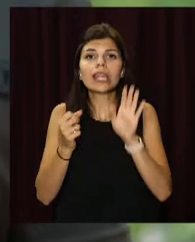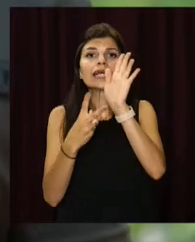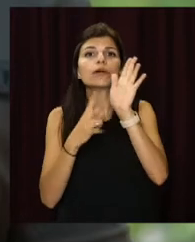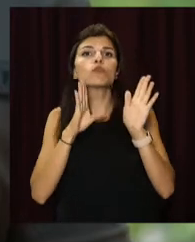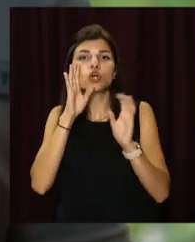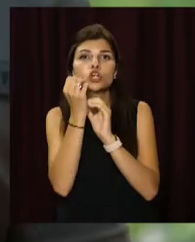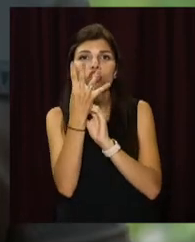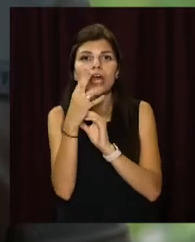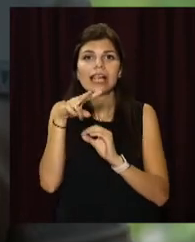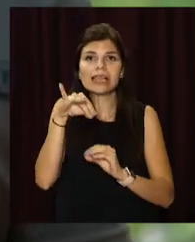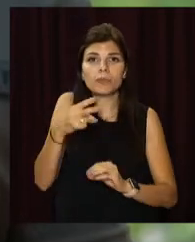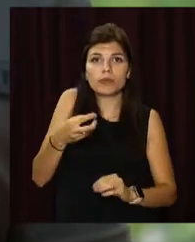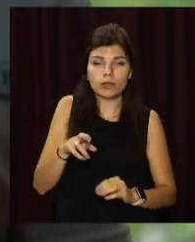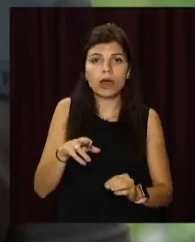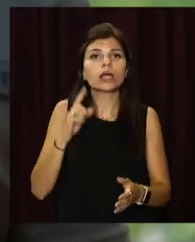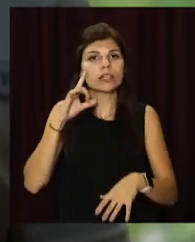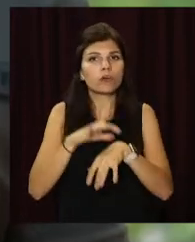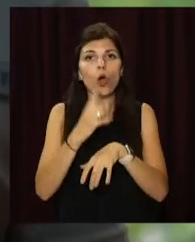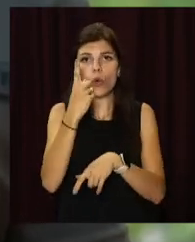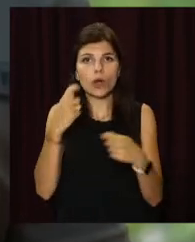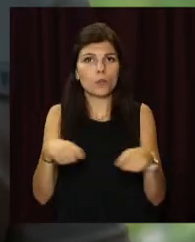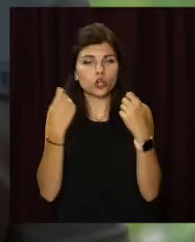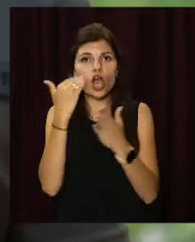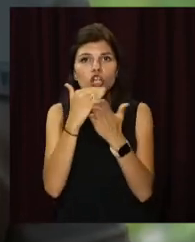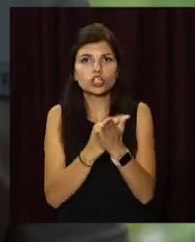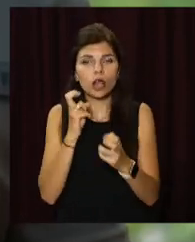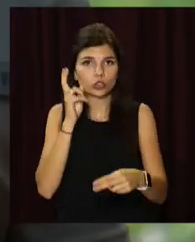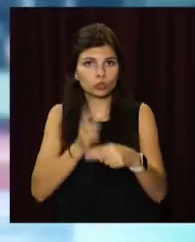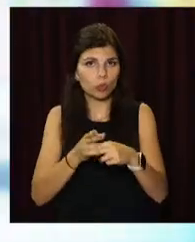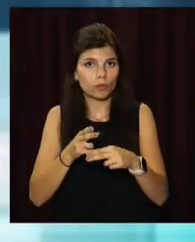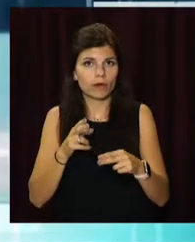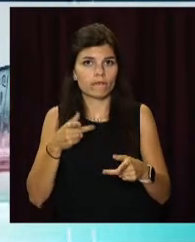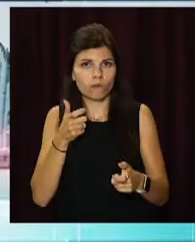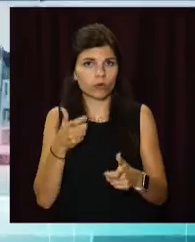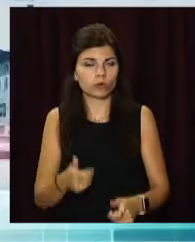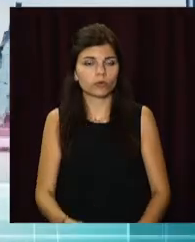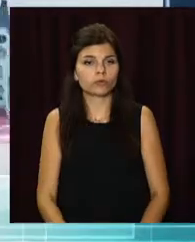ранку 14 липня зафіксоване одне порушення режиму припинення вогню.